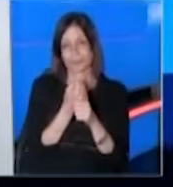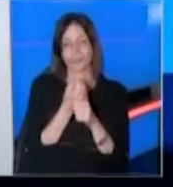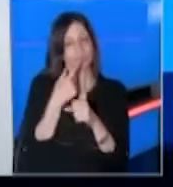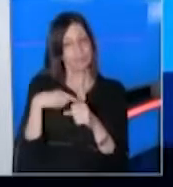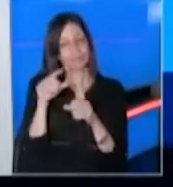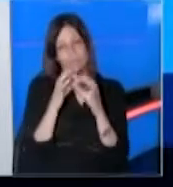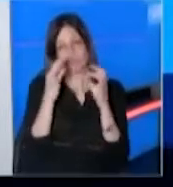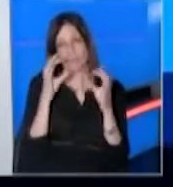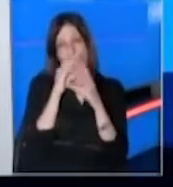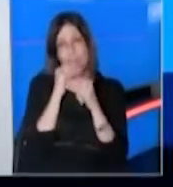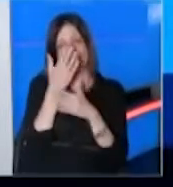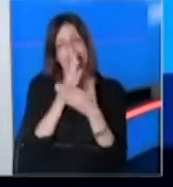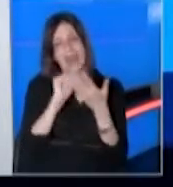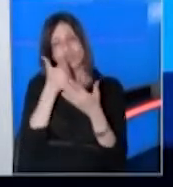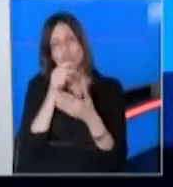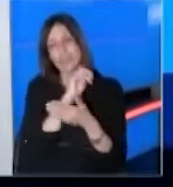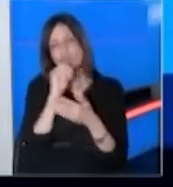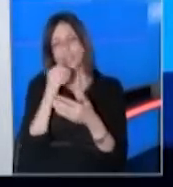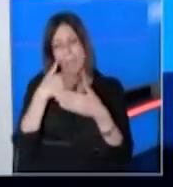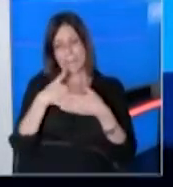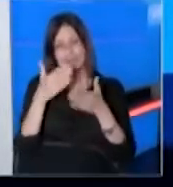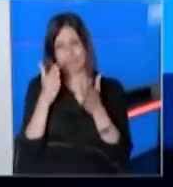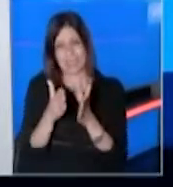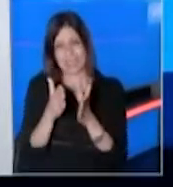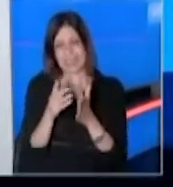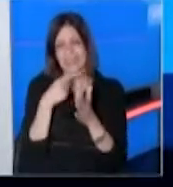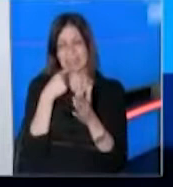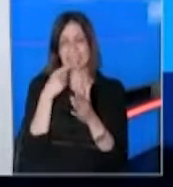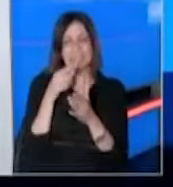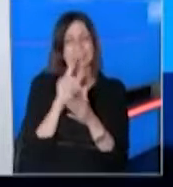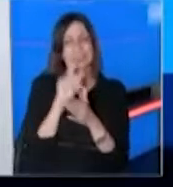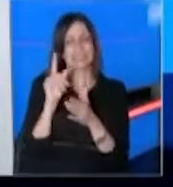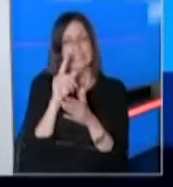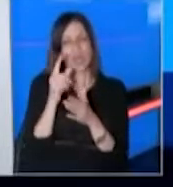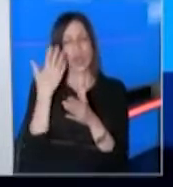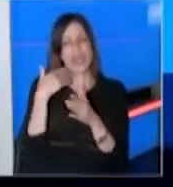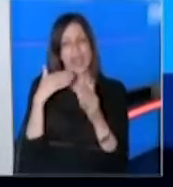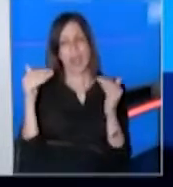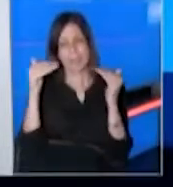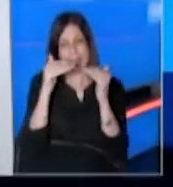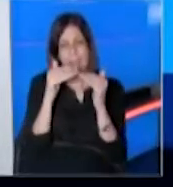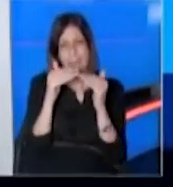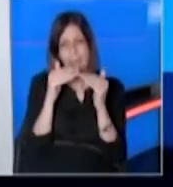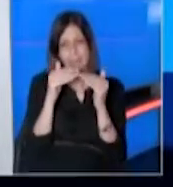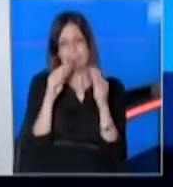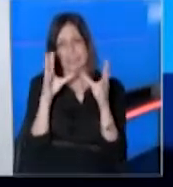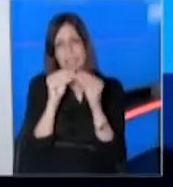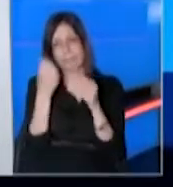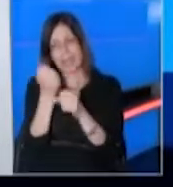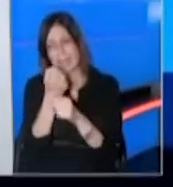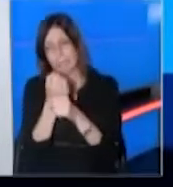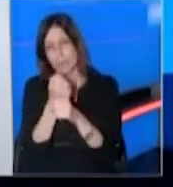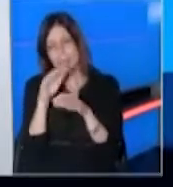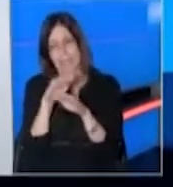ואנחנו התחלנו לדבר בפרק הראשון על נושא המשבצת, זאת אומרת, זה לא הלך בהלימה, בקורלציה, עם העיבוד של